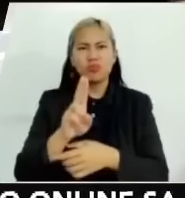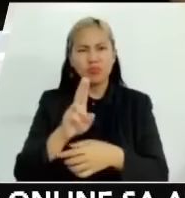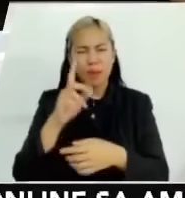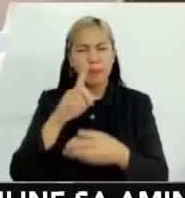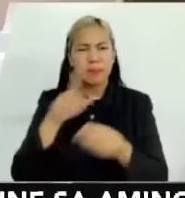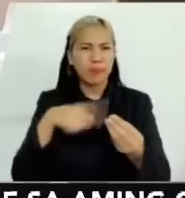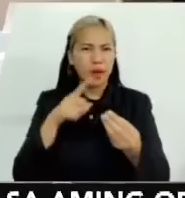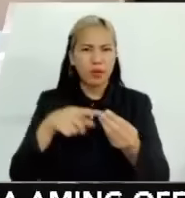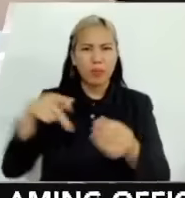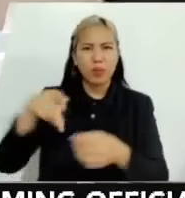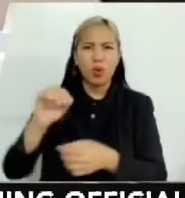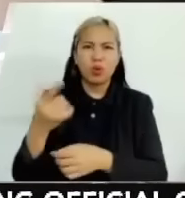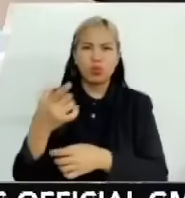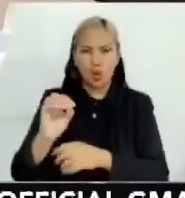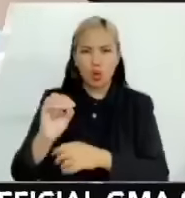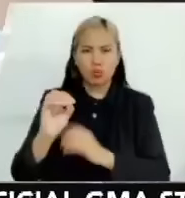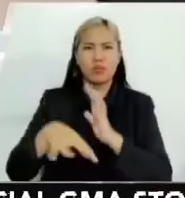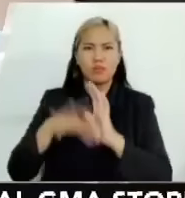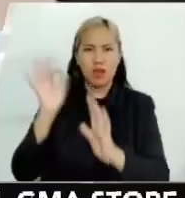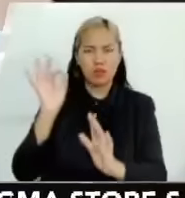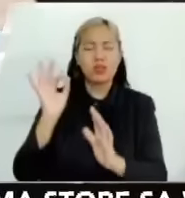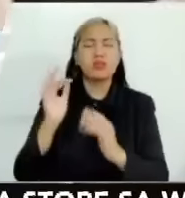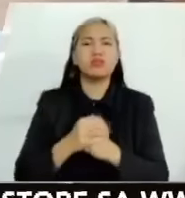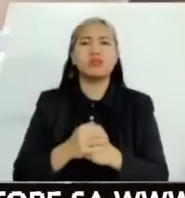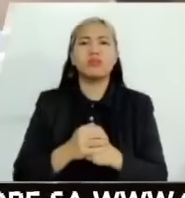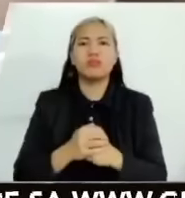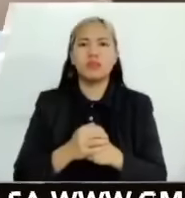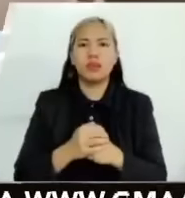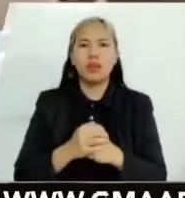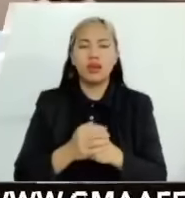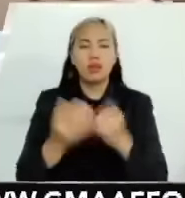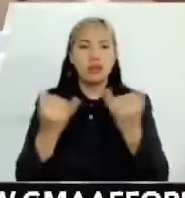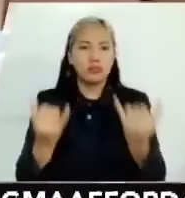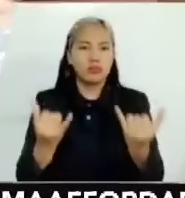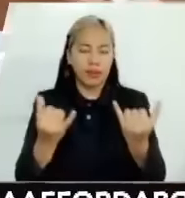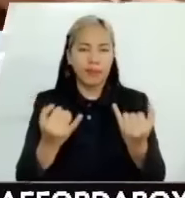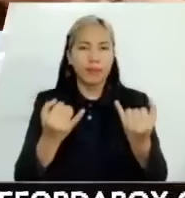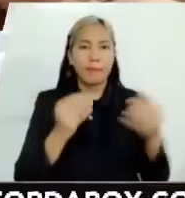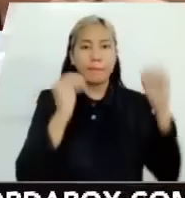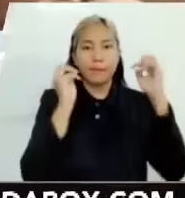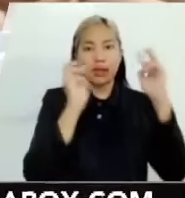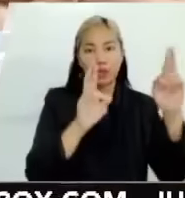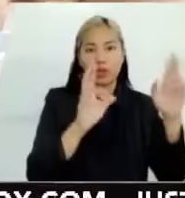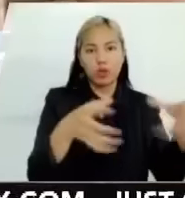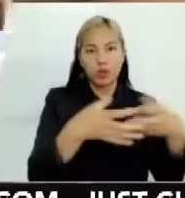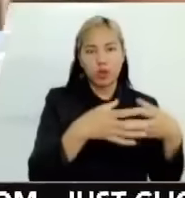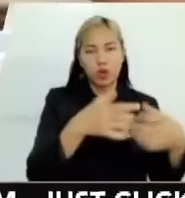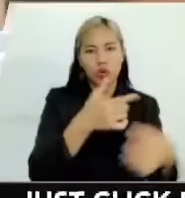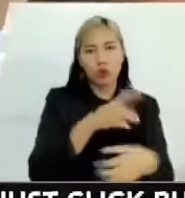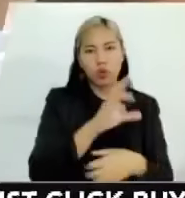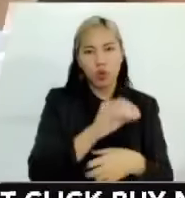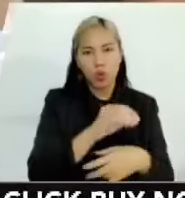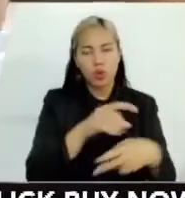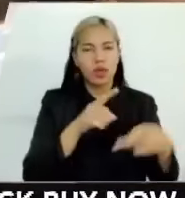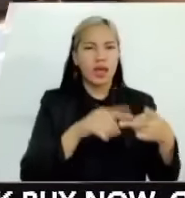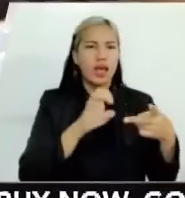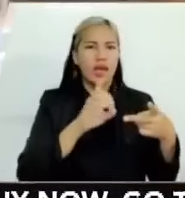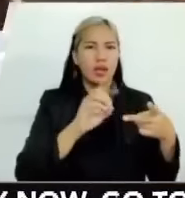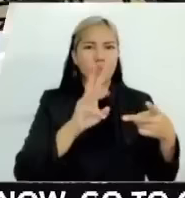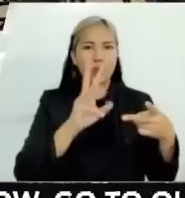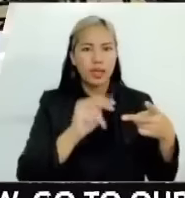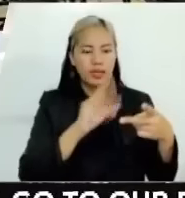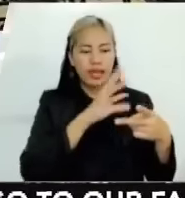ni Ombudsman Samuel Martires. Denied ang hiling ni na Mayor Guo, Edwin Campo at Aden Sigwa. Paliwanag ng Ombudsman,